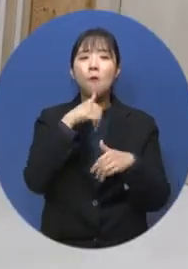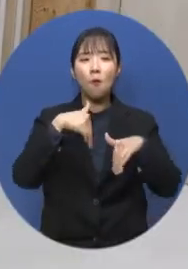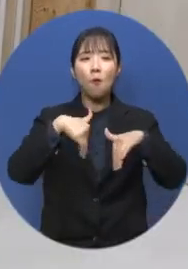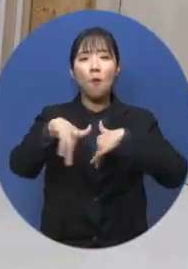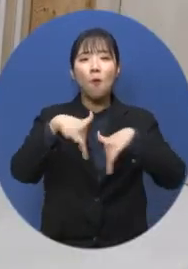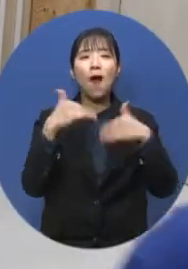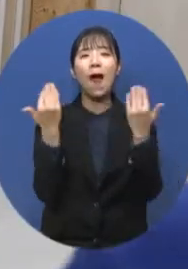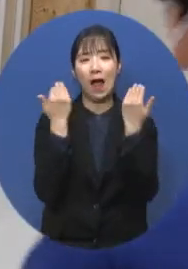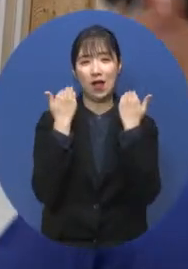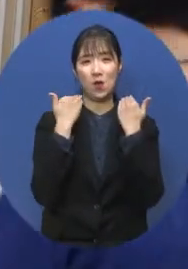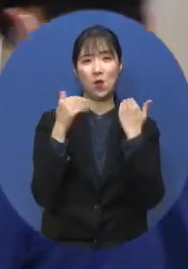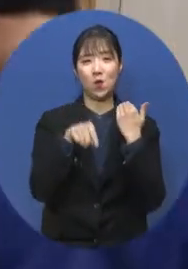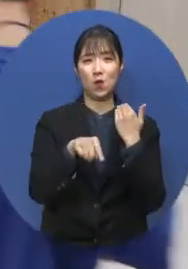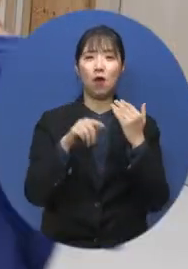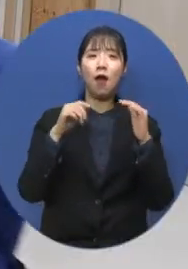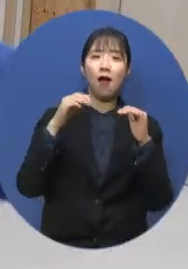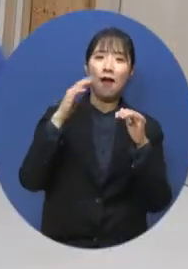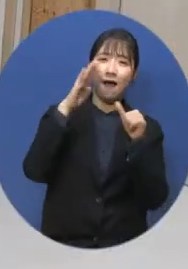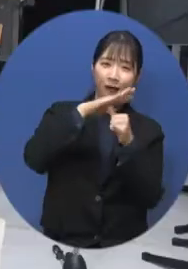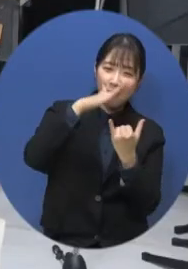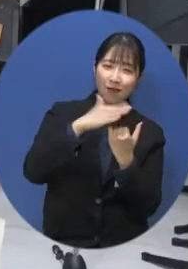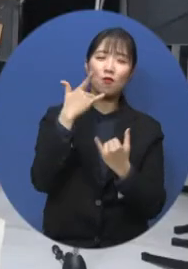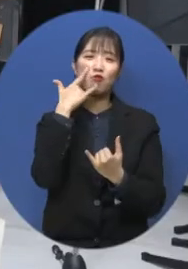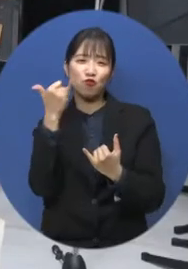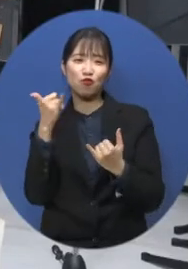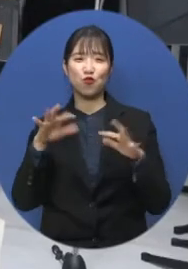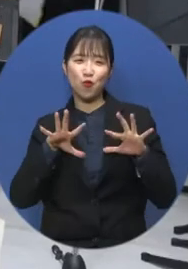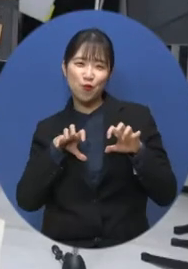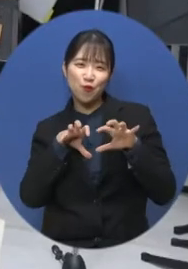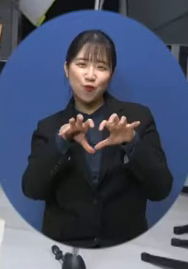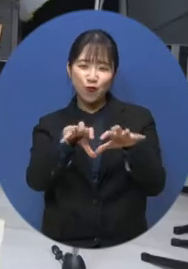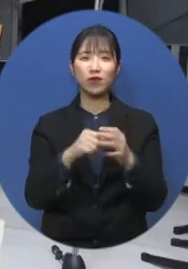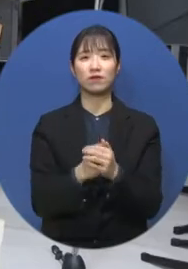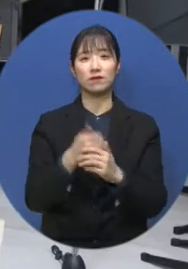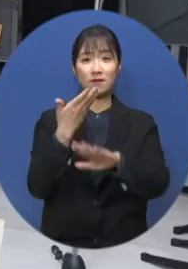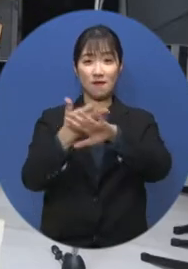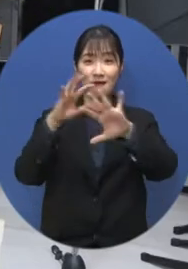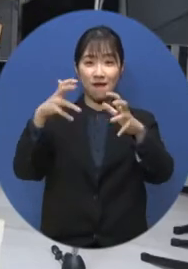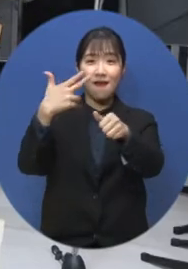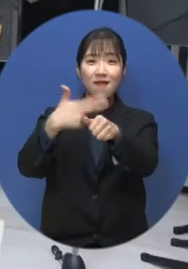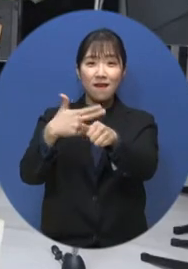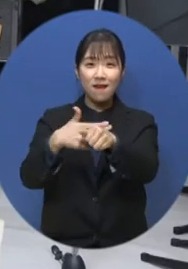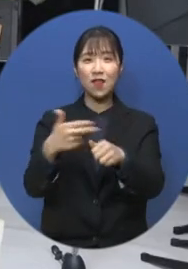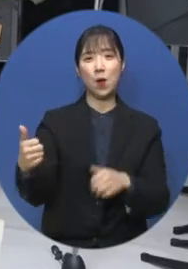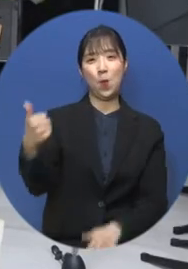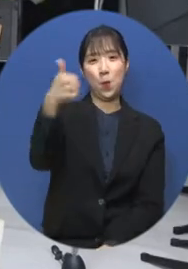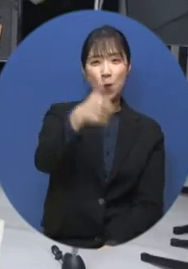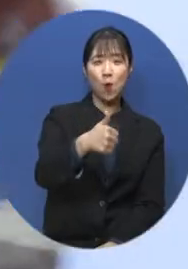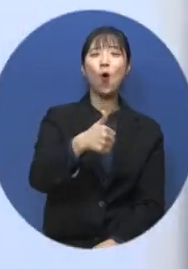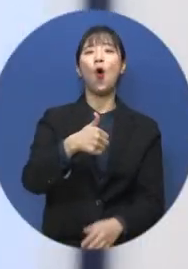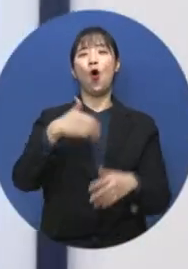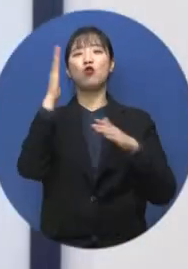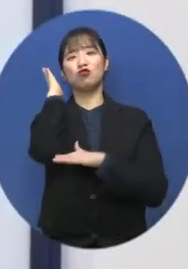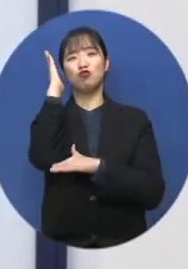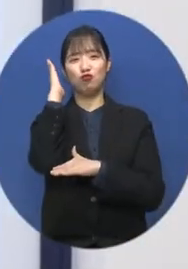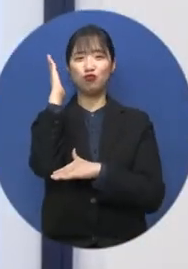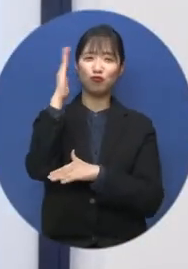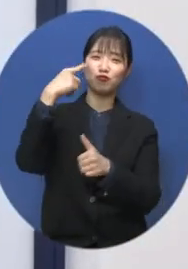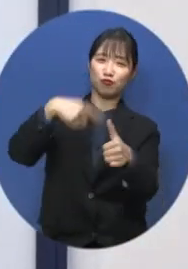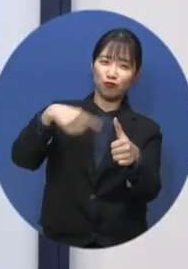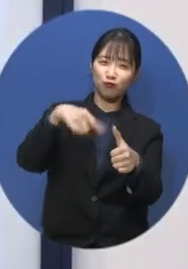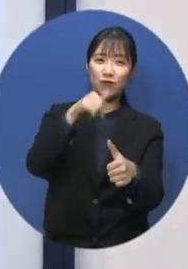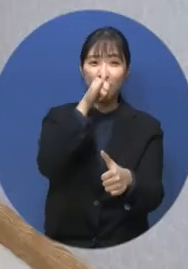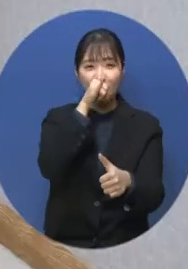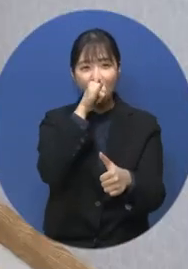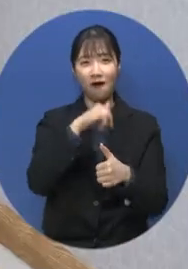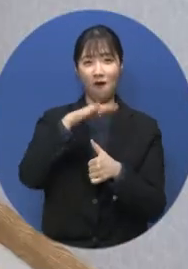아이들과 학부모들로 북적입니다. 곧이어 외국인 선생님이 진행하는 영어교실 수업이 시작되고 교실